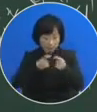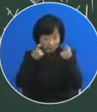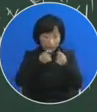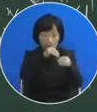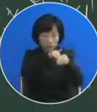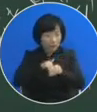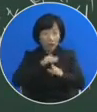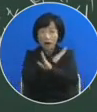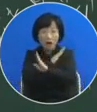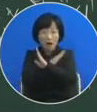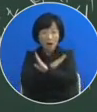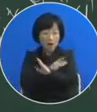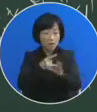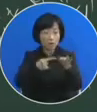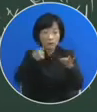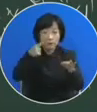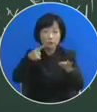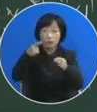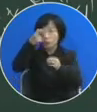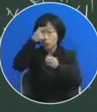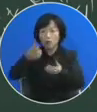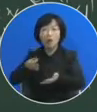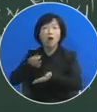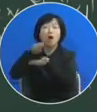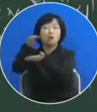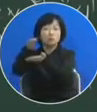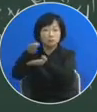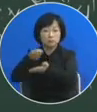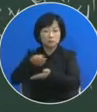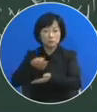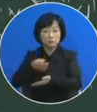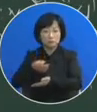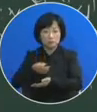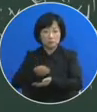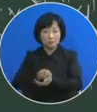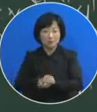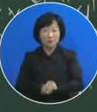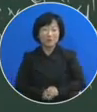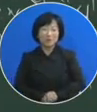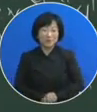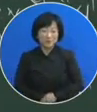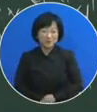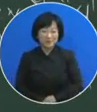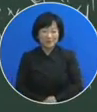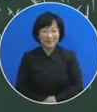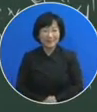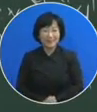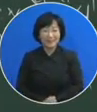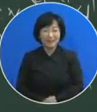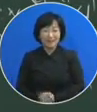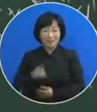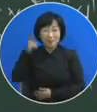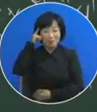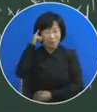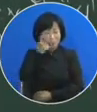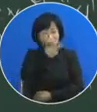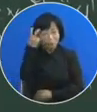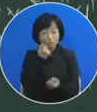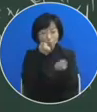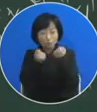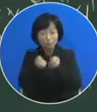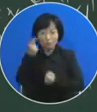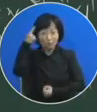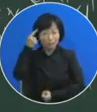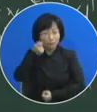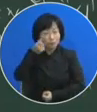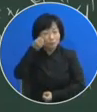tithe. You have to give it to the church. You can't give that to me. 이게 평신도예요. 평신도는 아무리 똑똑해도 생각이 이상해. 굉장히 똑똑한 사람인데 그러는 거예요. 그래. That's